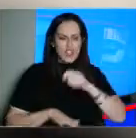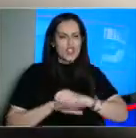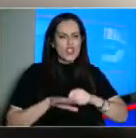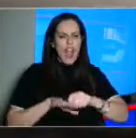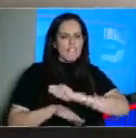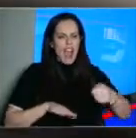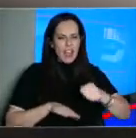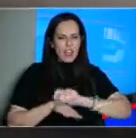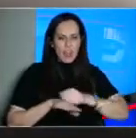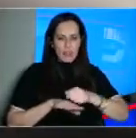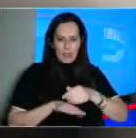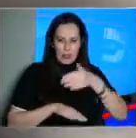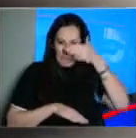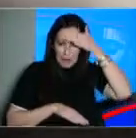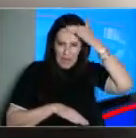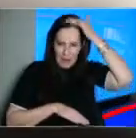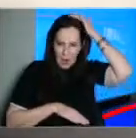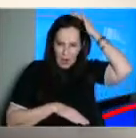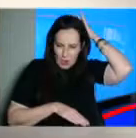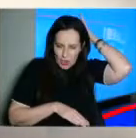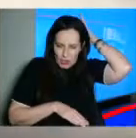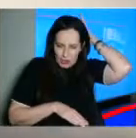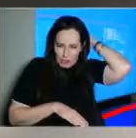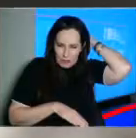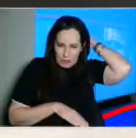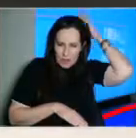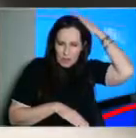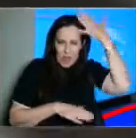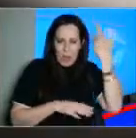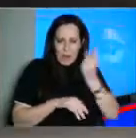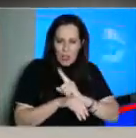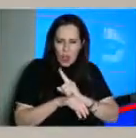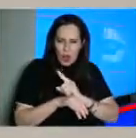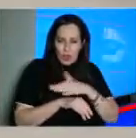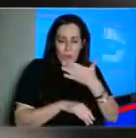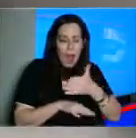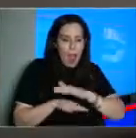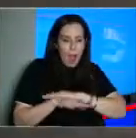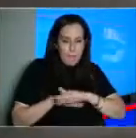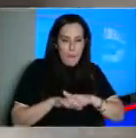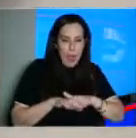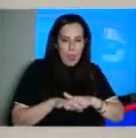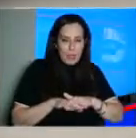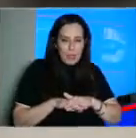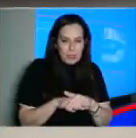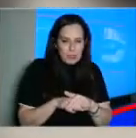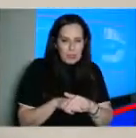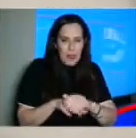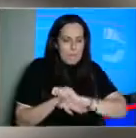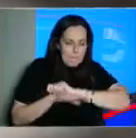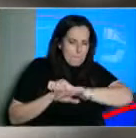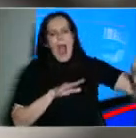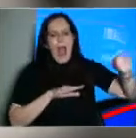שעבה, ומדביקה לי בראש. משאירה את זה כמה דקות, ואחר כך היא מגיעה אליי, מרימה את